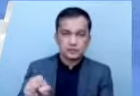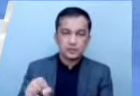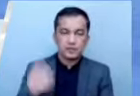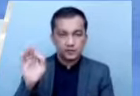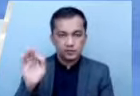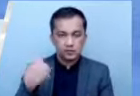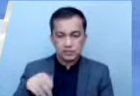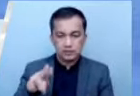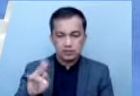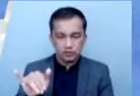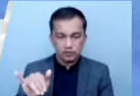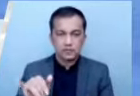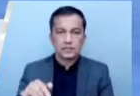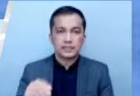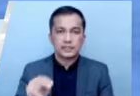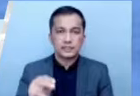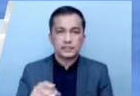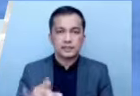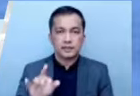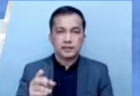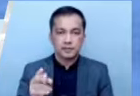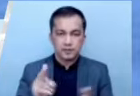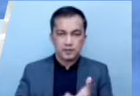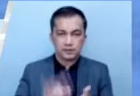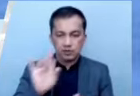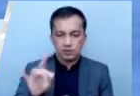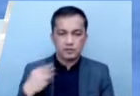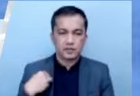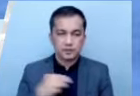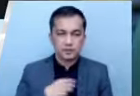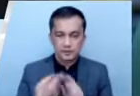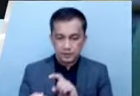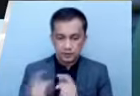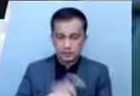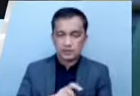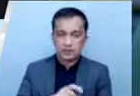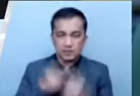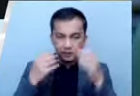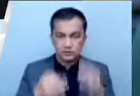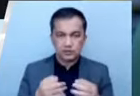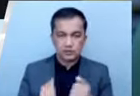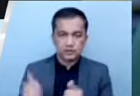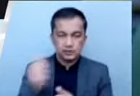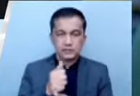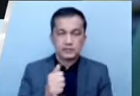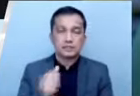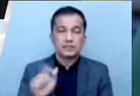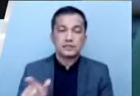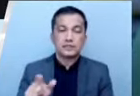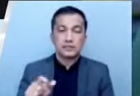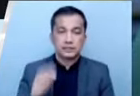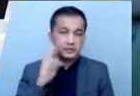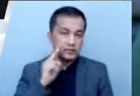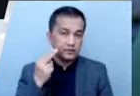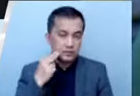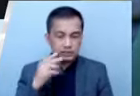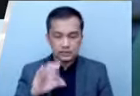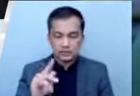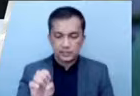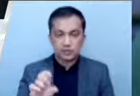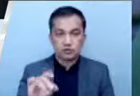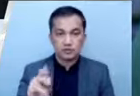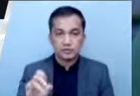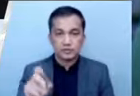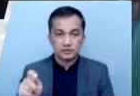ng walong miyembro ng komite para baligtarin ang desisyon ni Committee Chair Senador Risa Hontiveros na i-cite in contempt si Quiboloy dahil